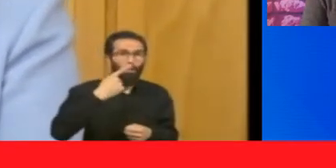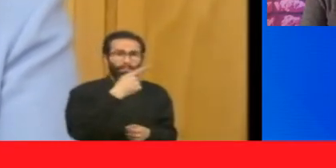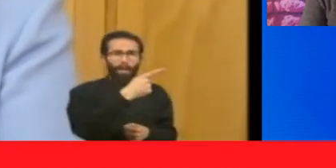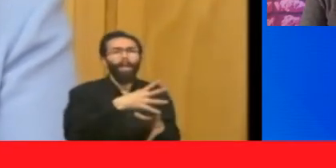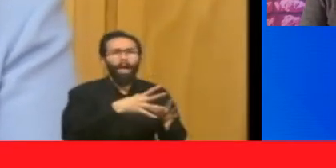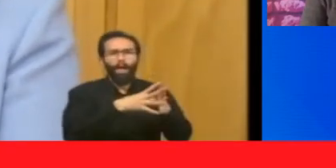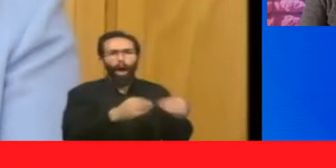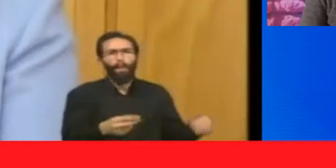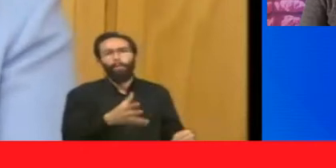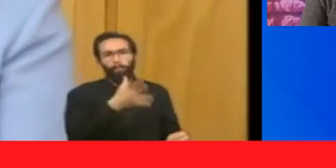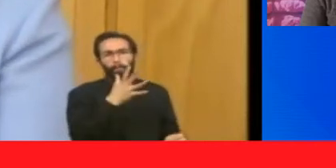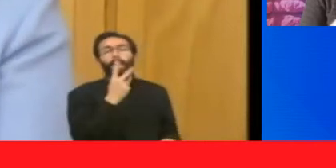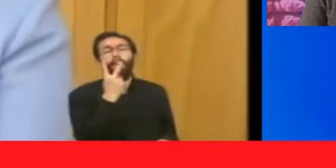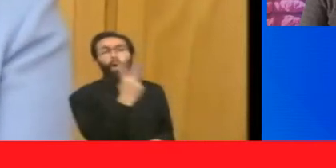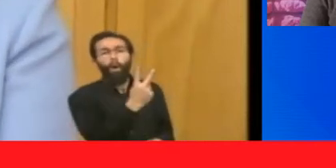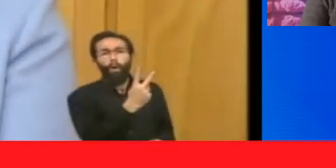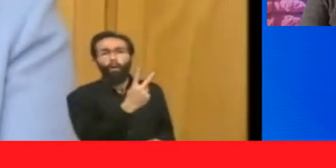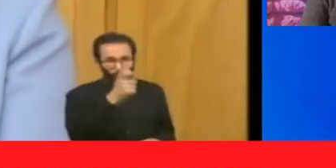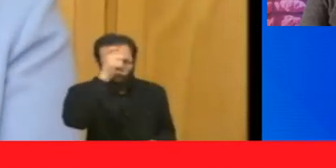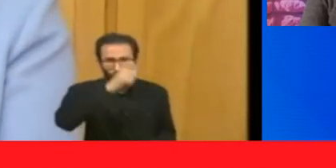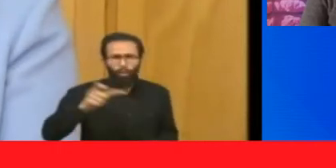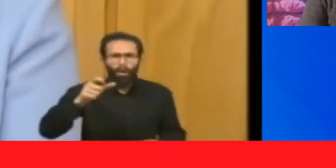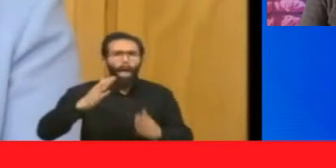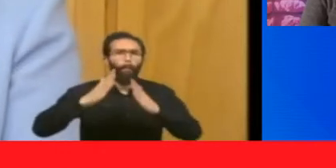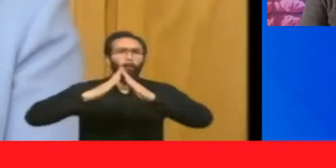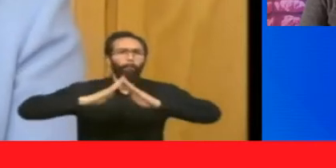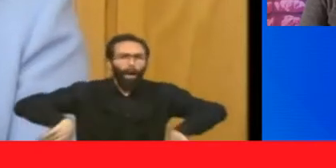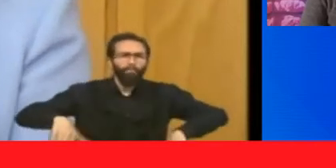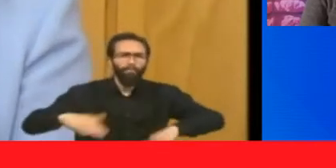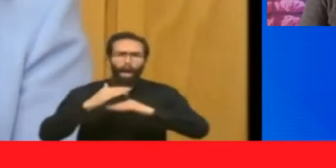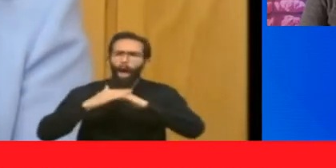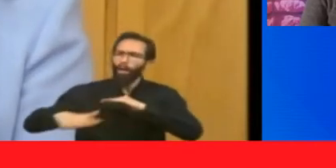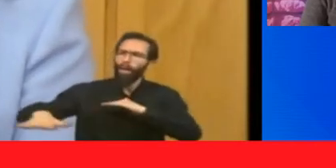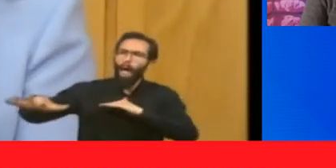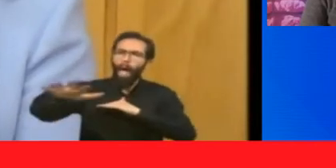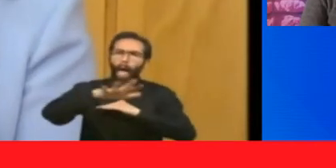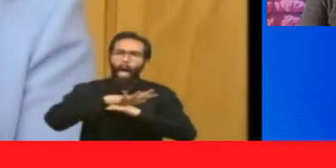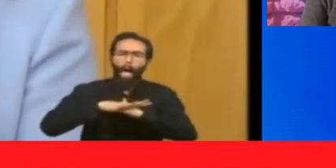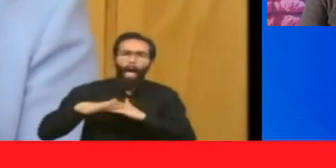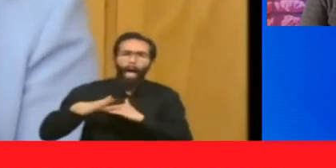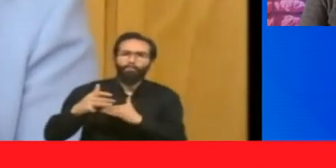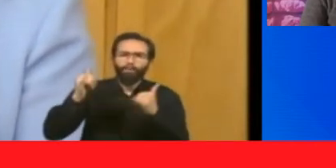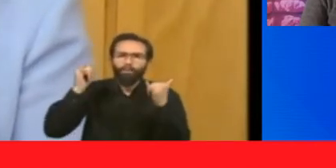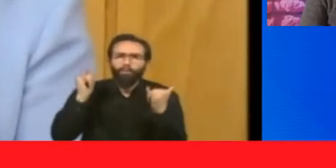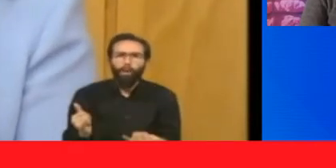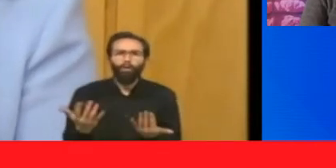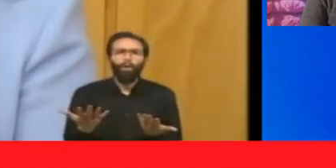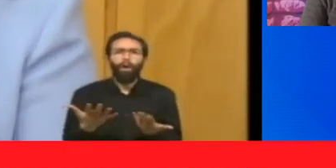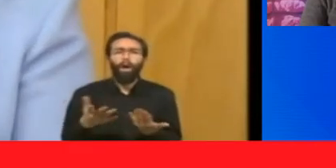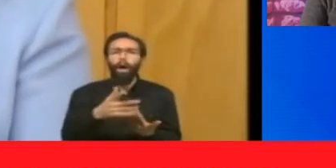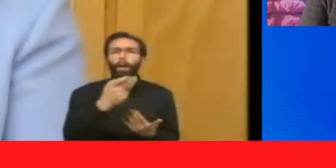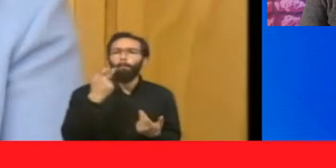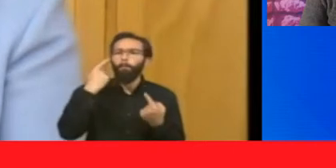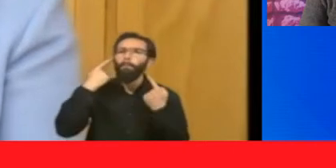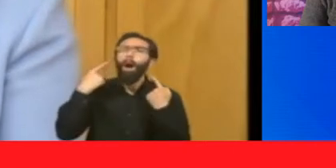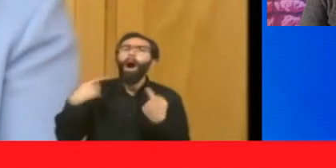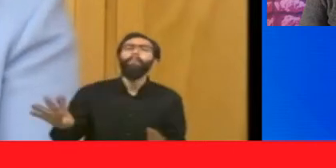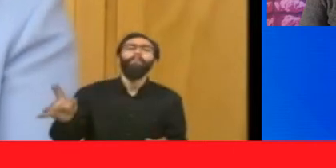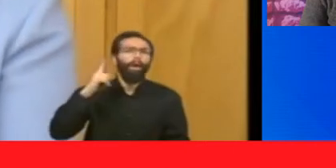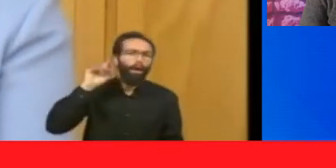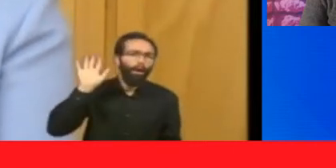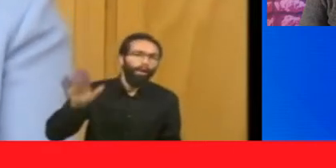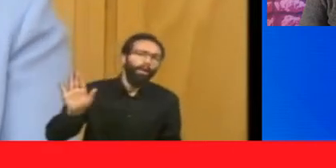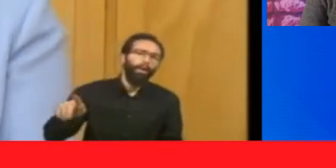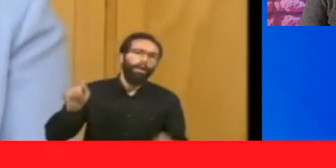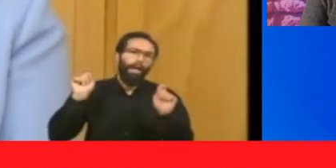içindir. Ülke batmış, halk perişan hale düşmüş, bunların umurunda bile değildir değerli arkadaşlar.